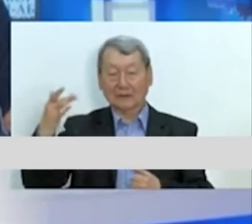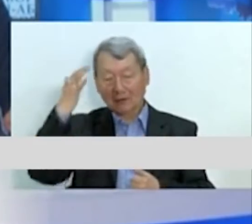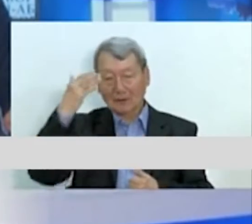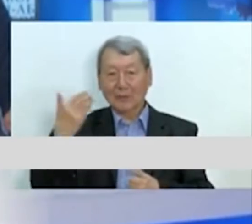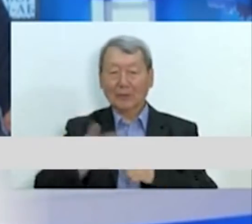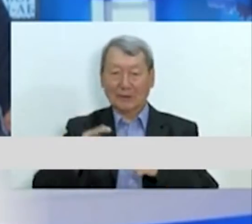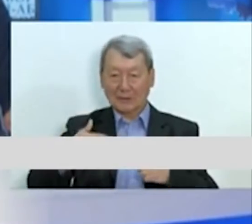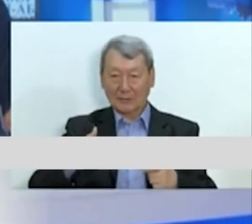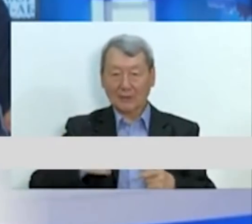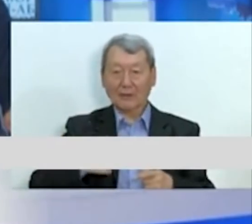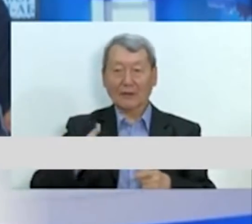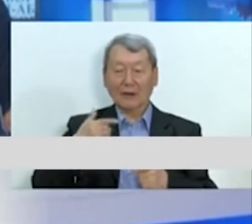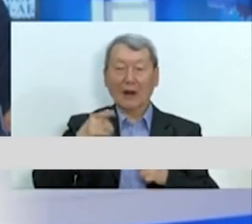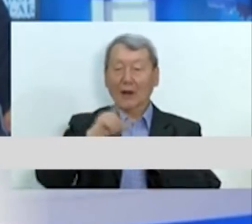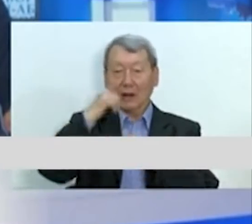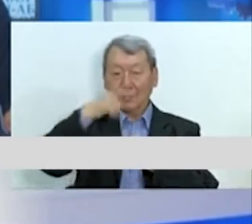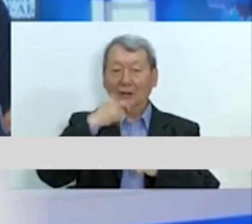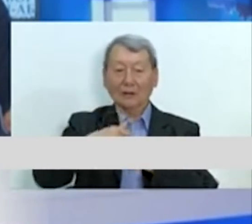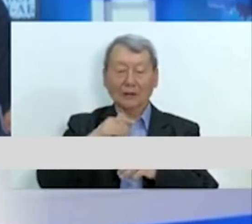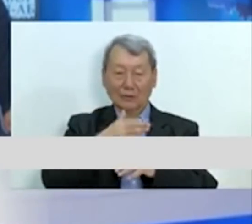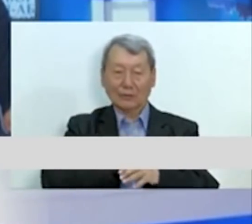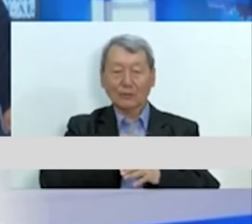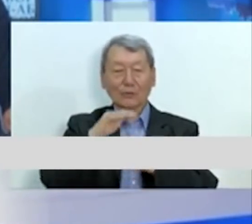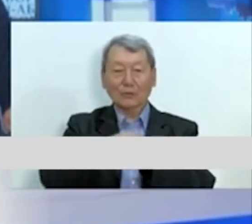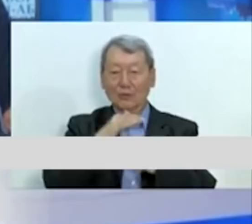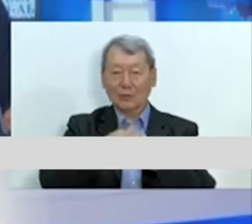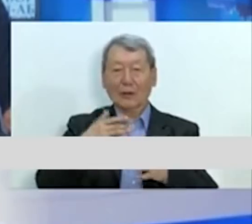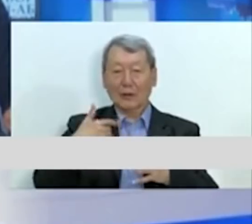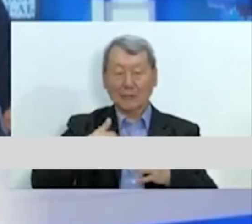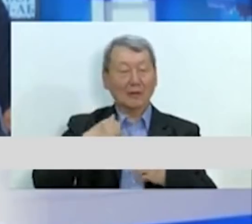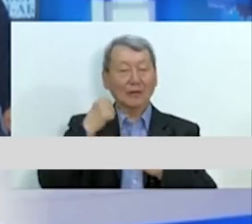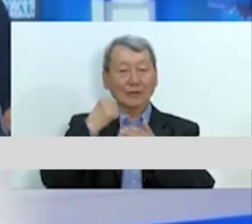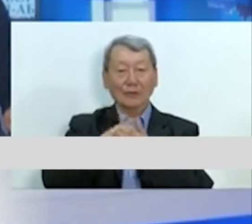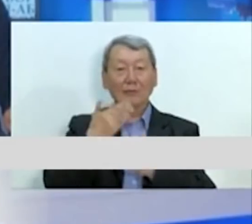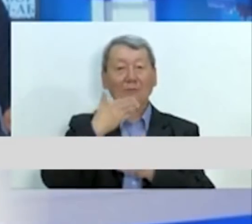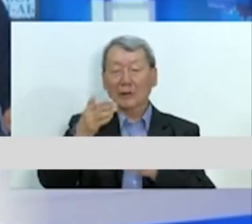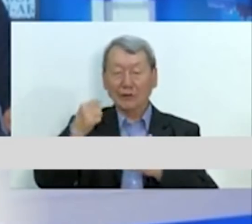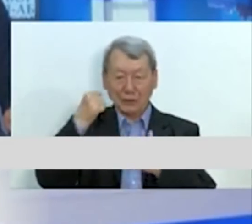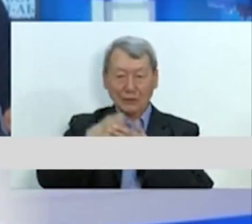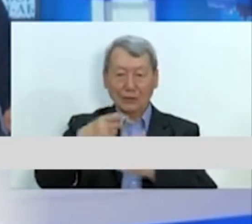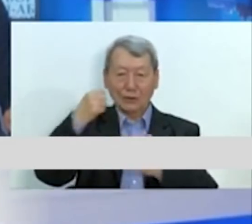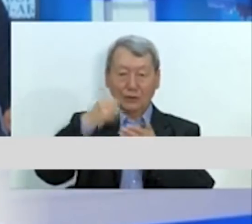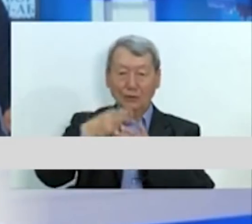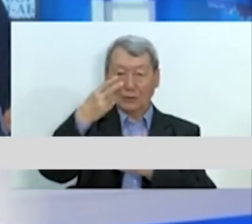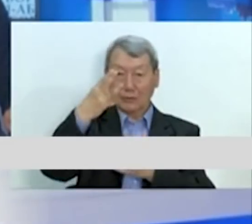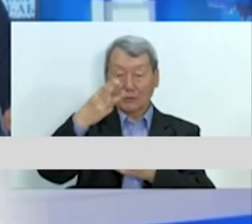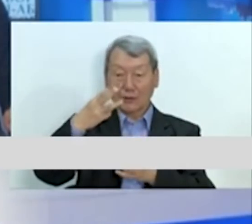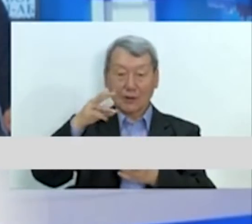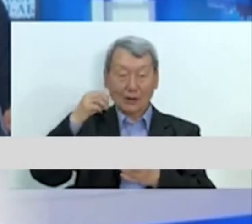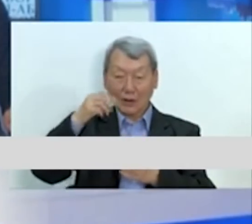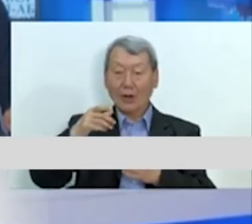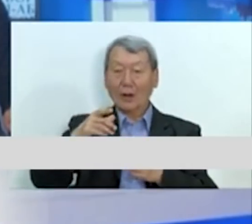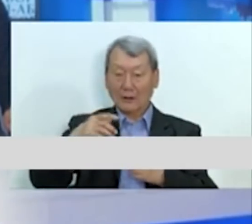максатында болгон. Ошондуктан сабырдуулук менен күтүп отуруп турсаңыздар, биз акыркы пенсия алуучуга 23 күнү беребиз